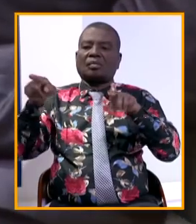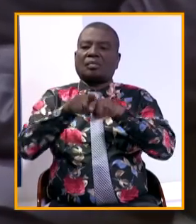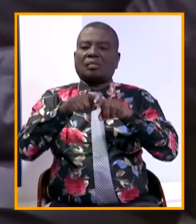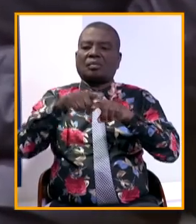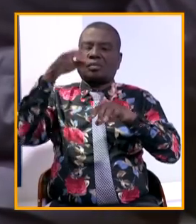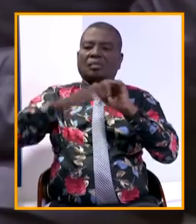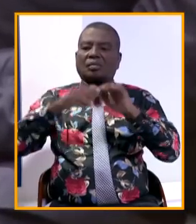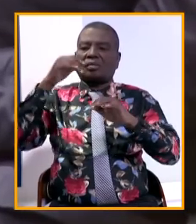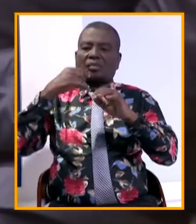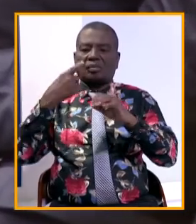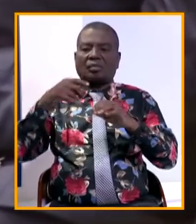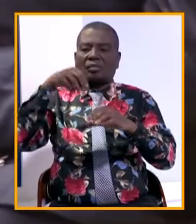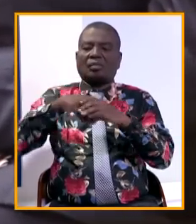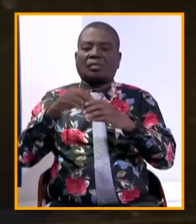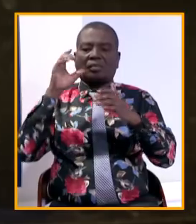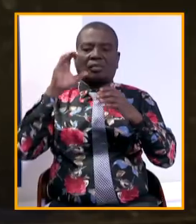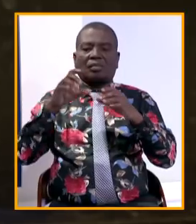le consensus d'Isleweni.